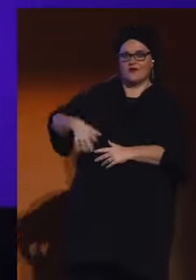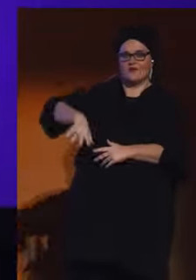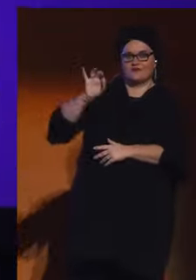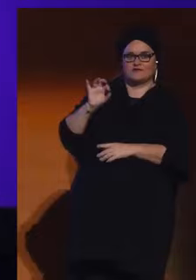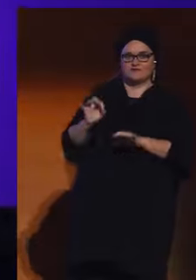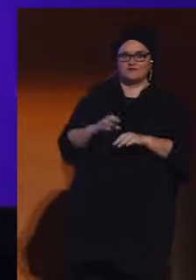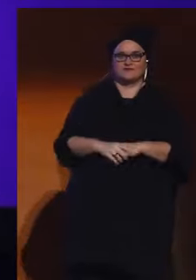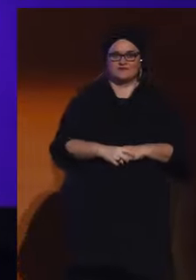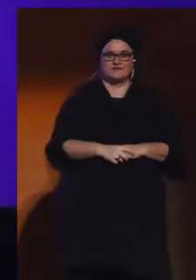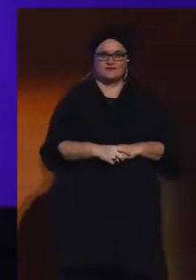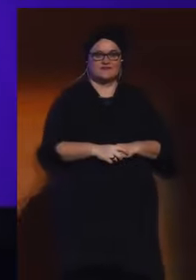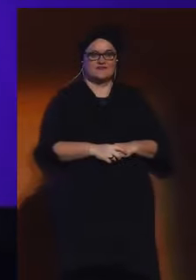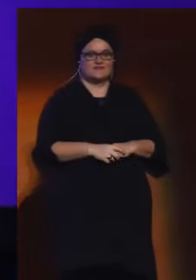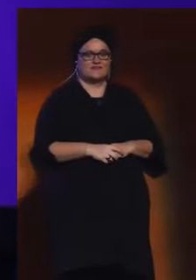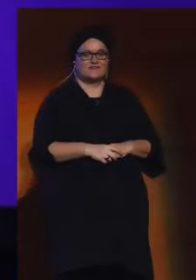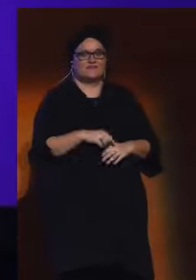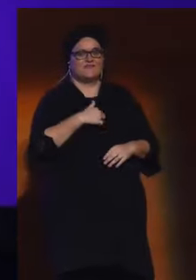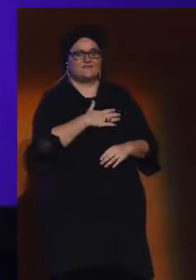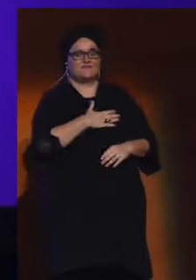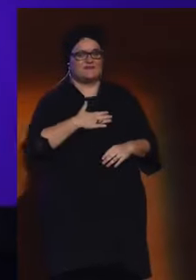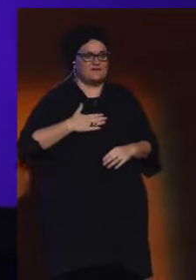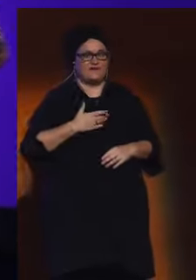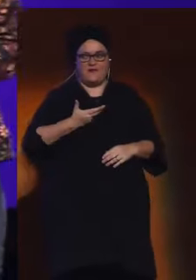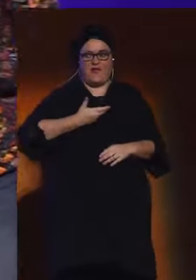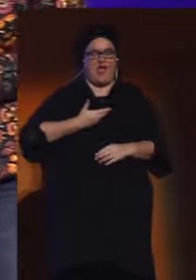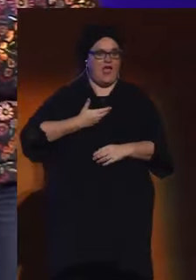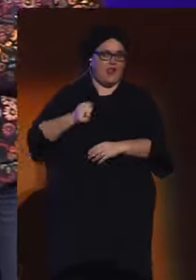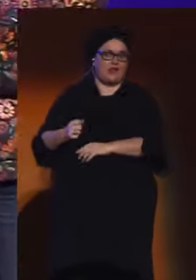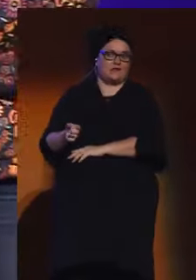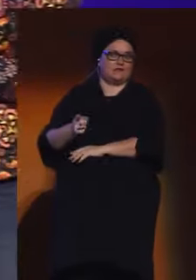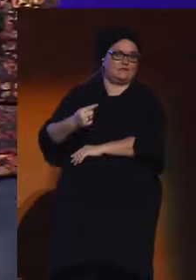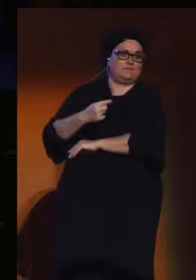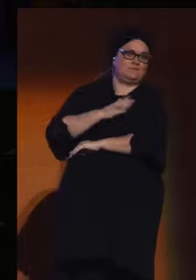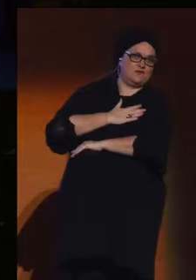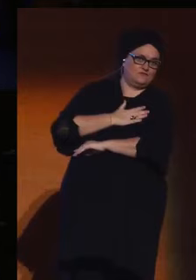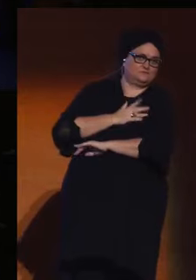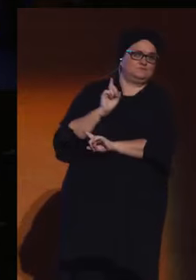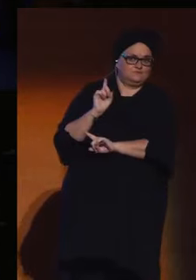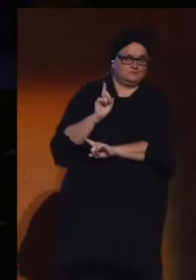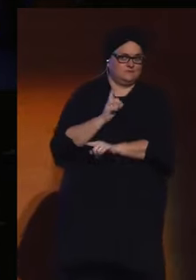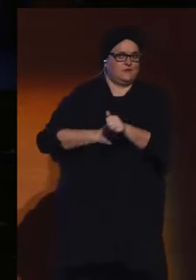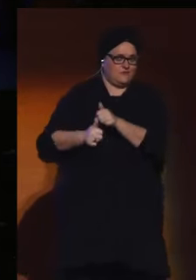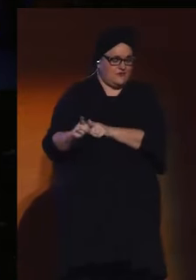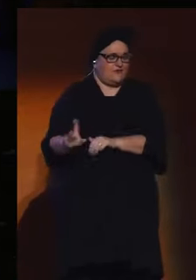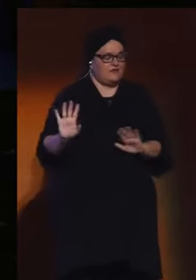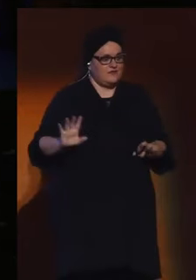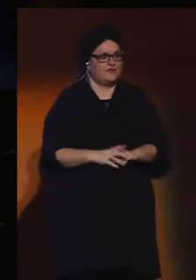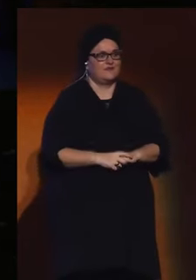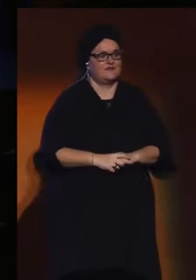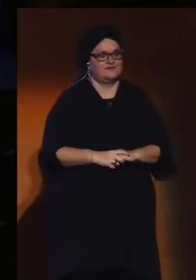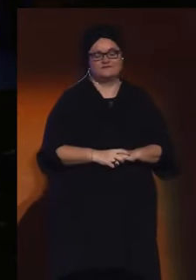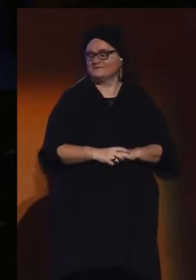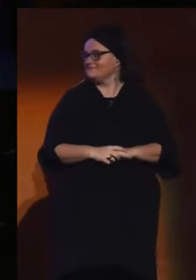Erabaki ez. Lasai, nahiago dut nire alkate izatea.